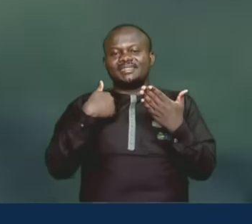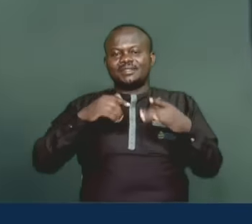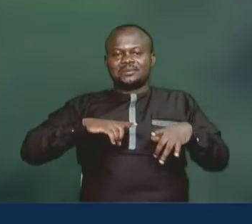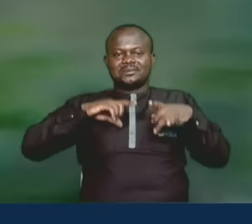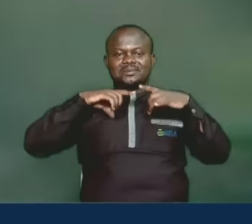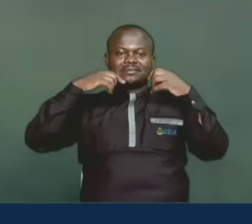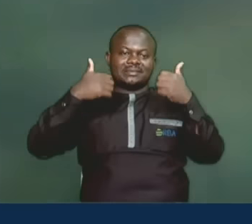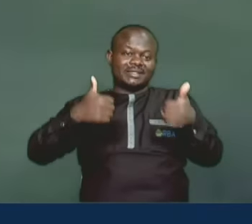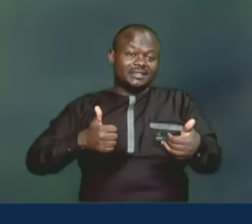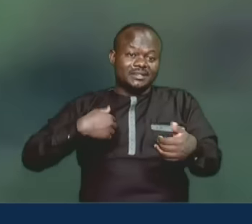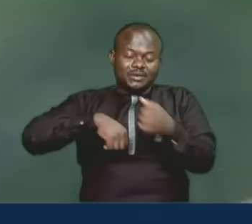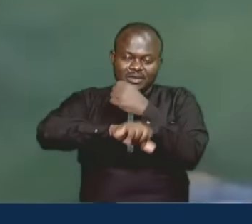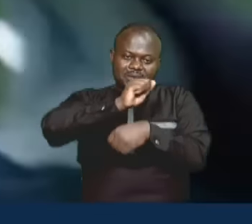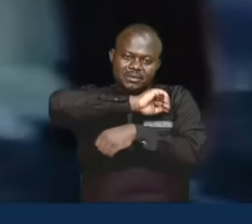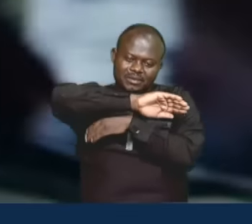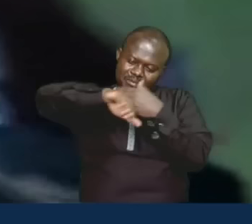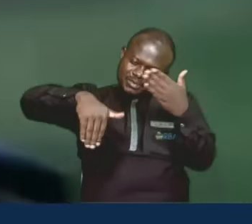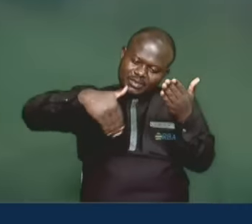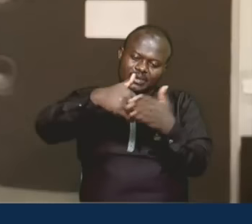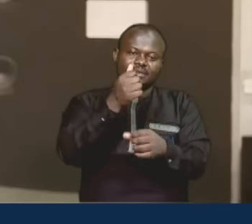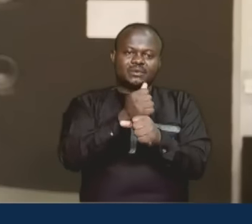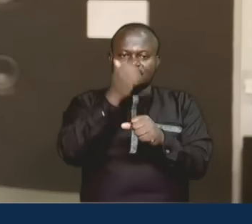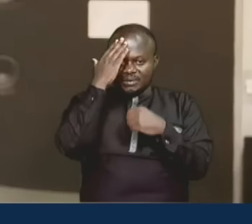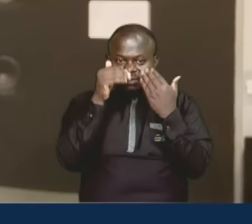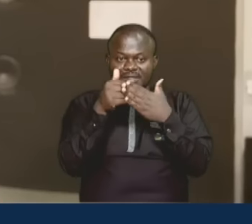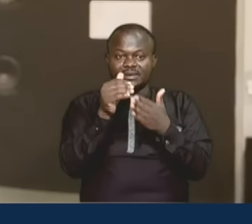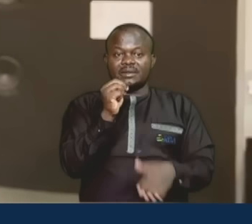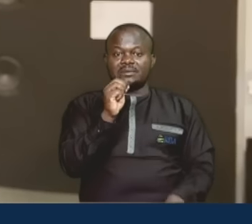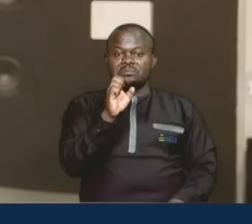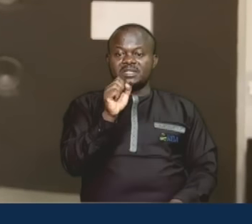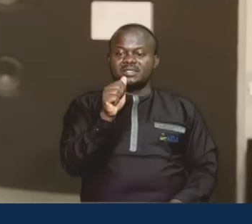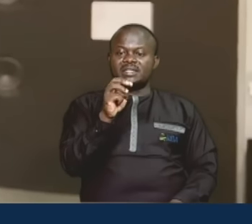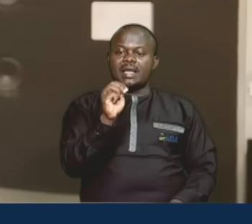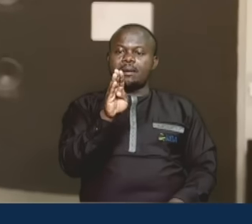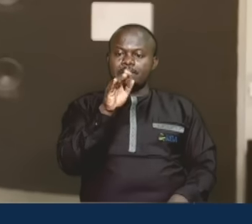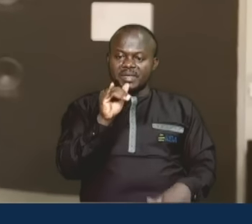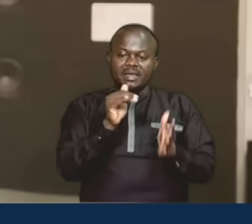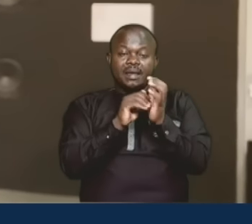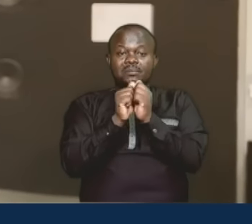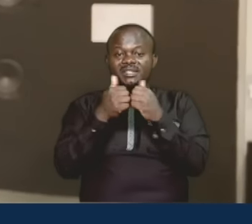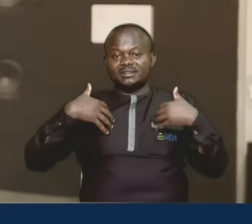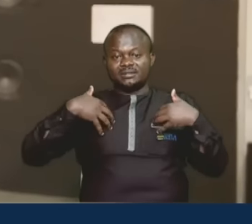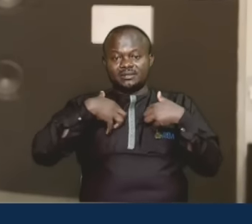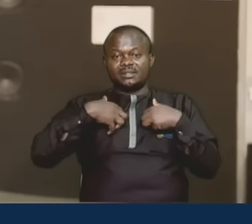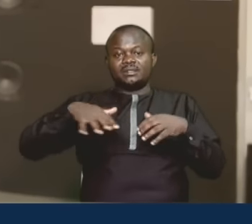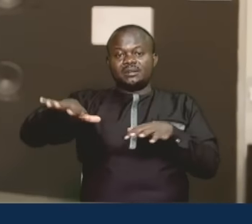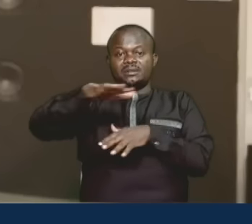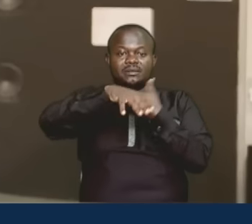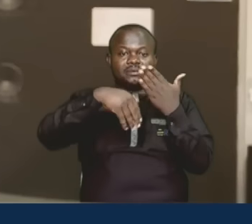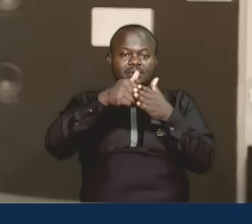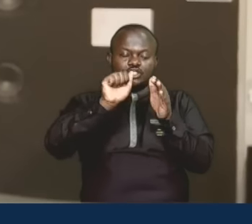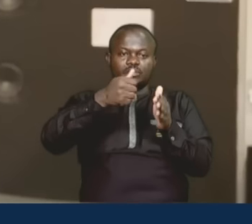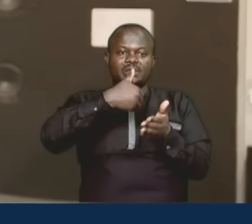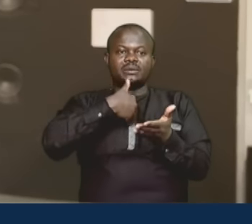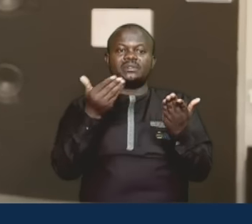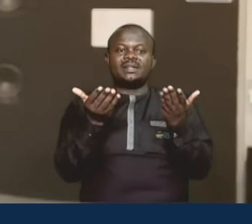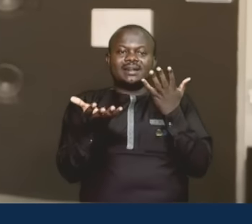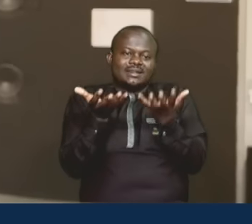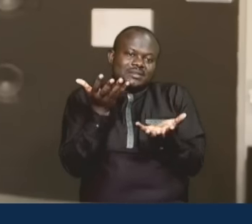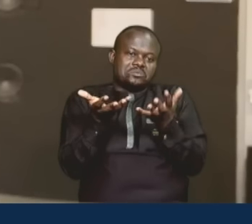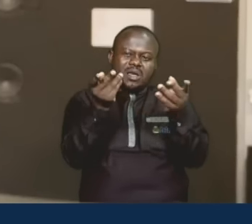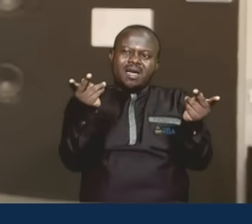ukuvuga ngo ibikorwa byose twakoze ni ukugira ngo haba imisambi ndetse n'urusobe rw'ibinyabuzima biriyo bibashe kugira nabura